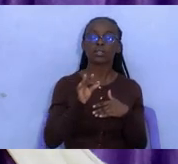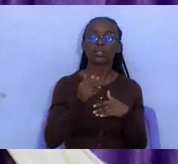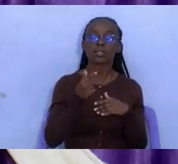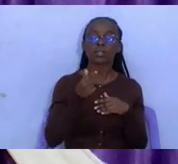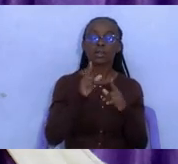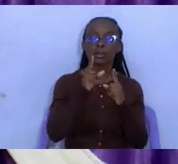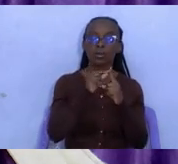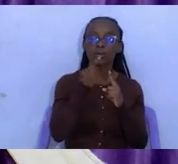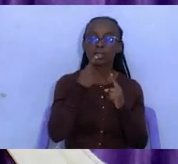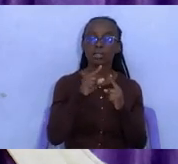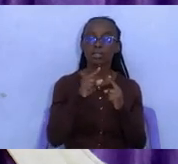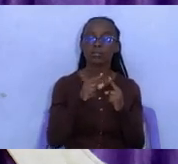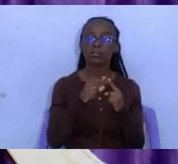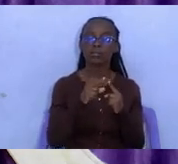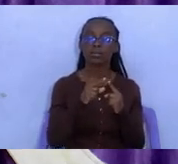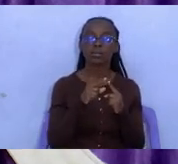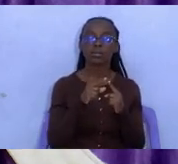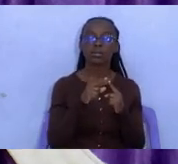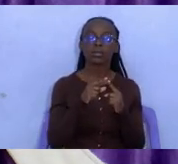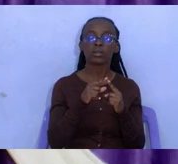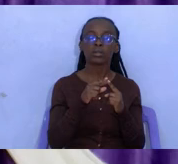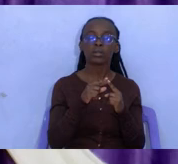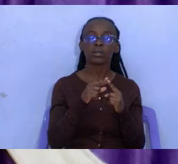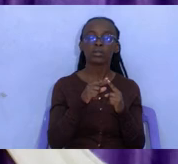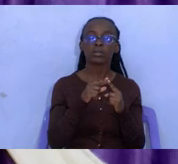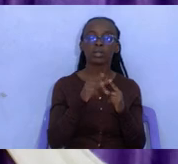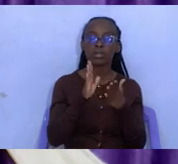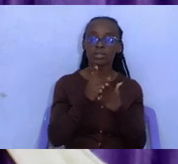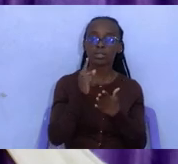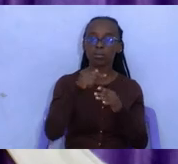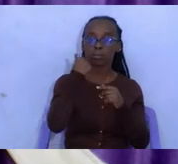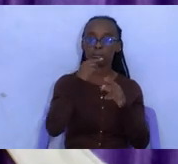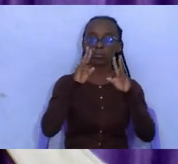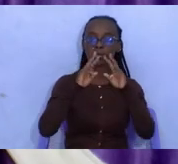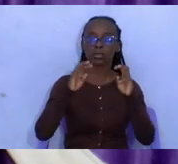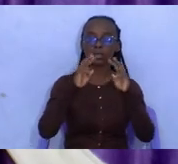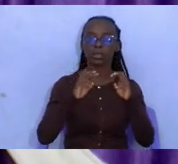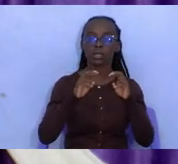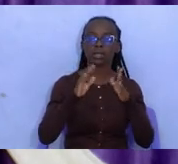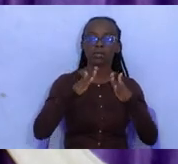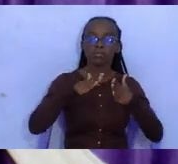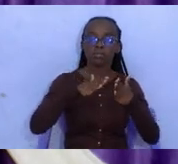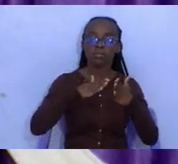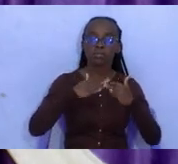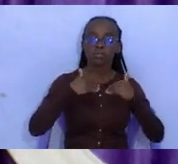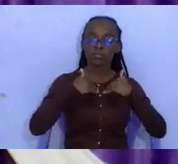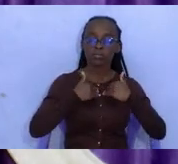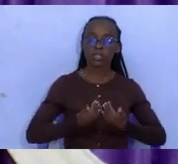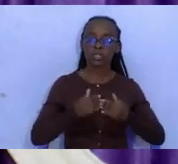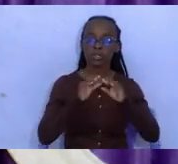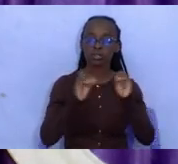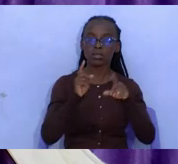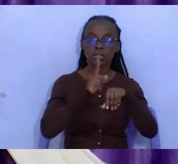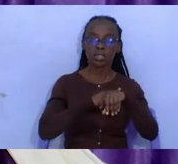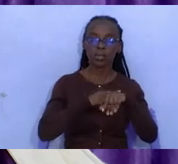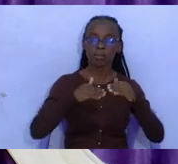kwa Kiswahili inasema namna gani? Atafutaye hachoki. Na ukiona amechoka, amefanya